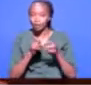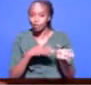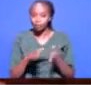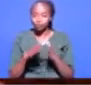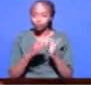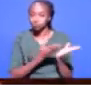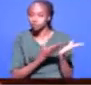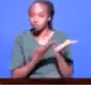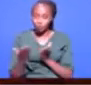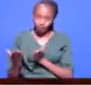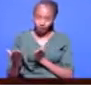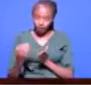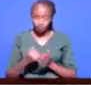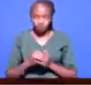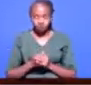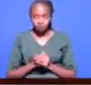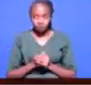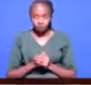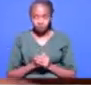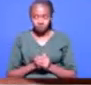ya muda bisa